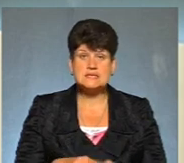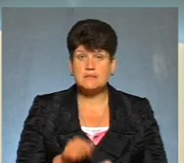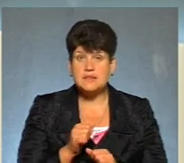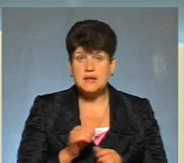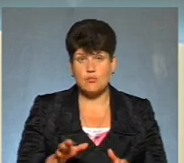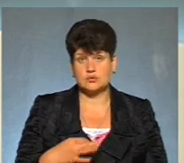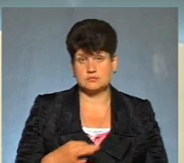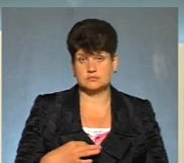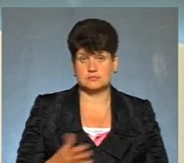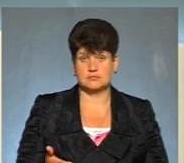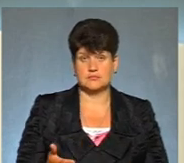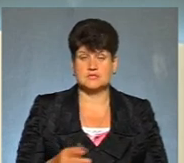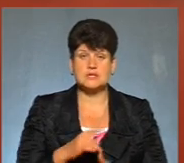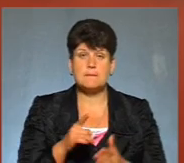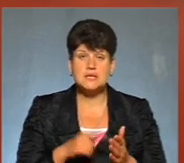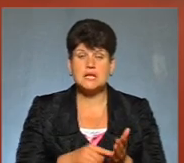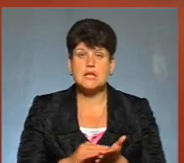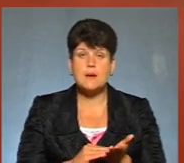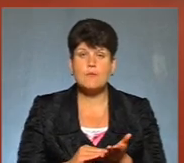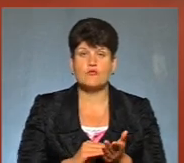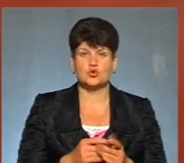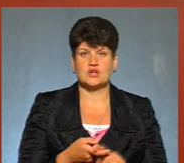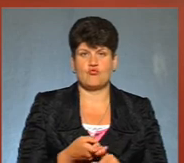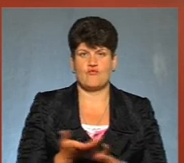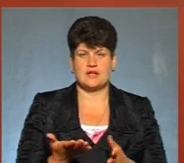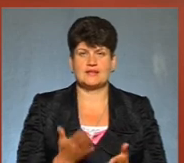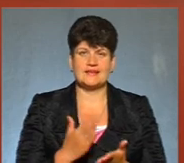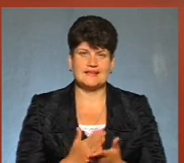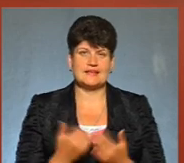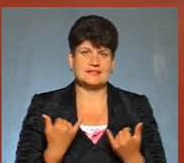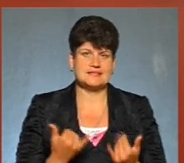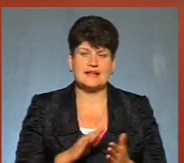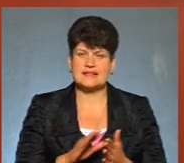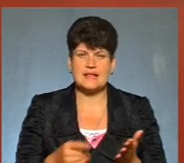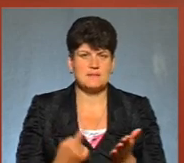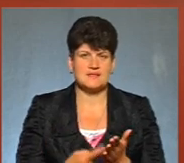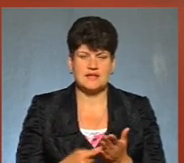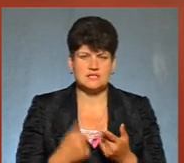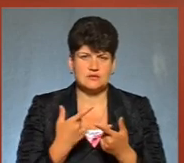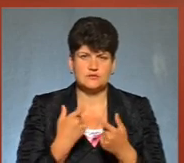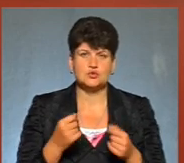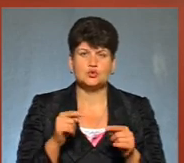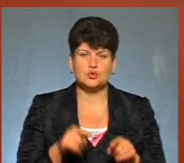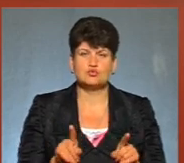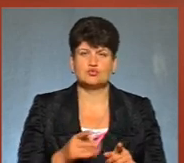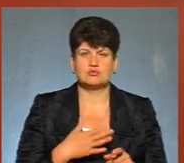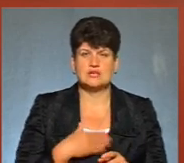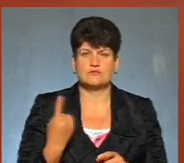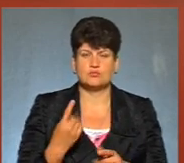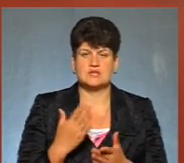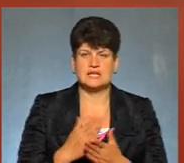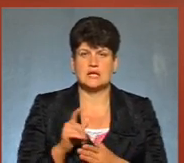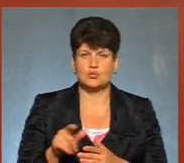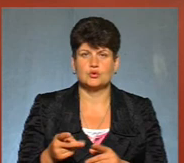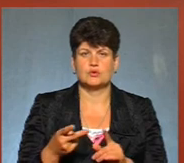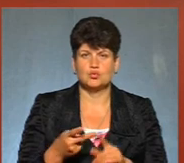нехтувати. Ще питання стосовно повторного інфікування. Є зараз непідтверджена інформація стосовно того, що в нас в області є люди, які вдруге, а